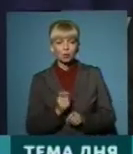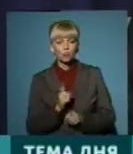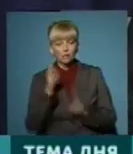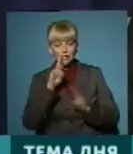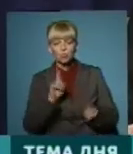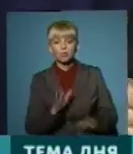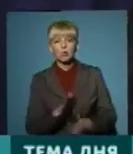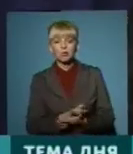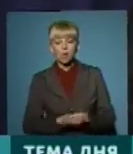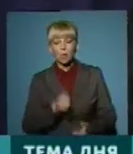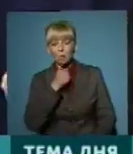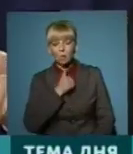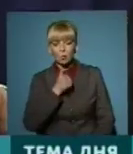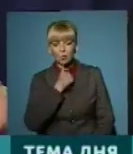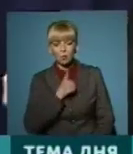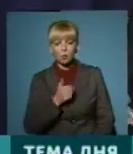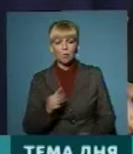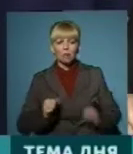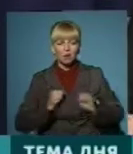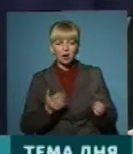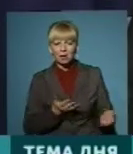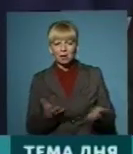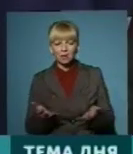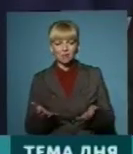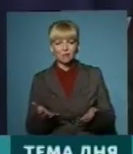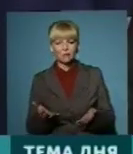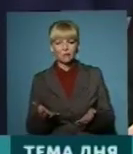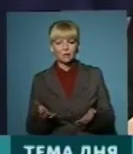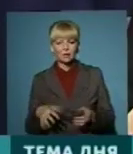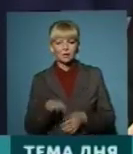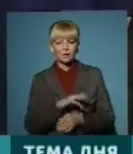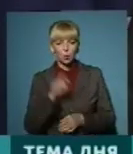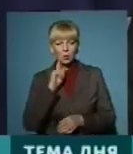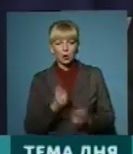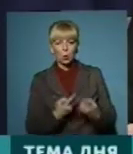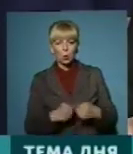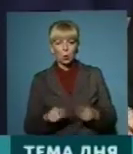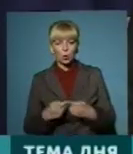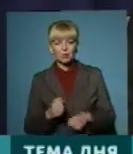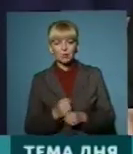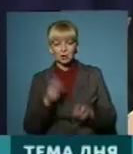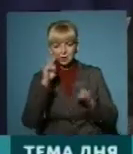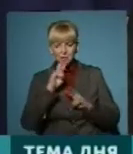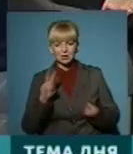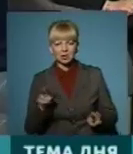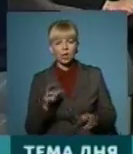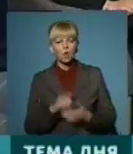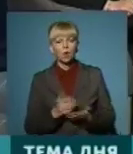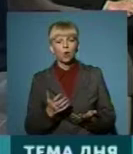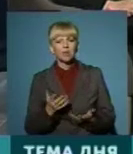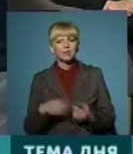дальше, попробуем. Ну, пытаются еще какие-то всеукраинские организации там это сделать, не знаю. Мы работаем с Чернобылем. Відколи це